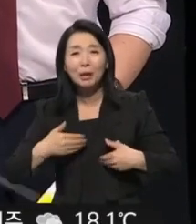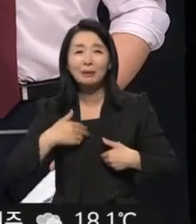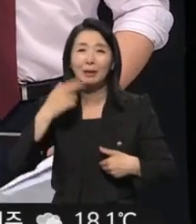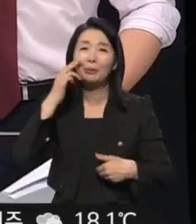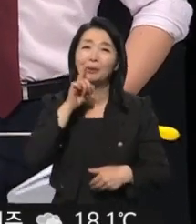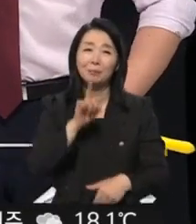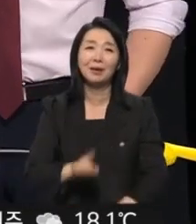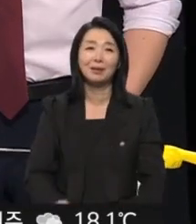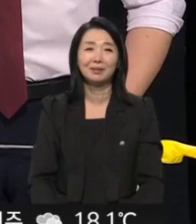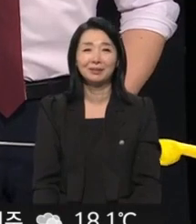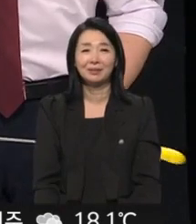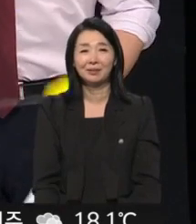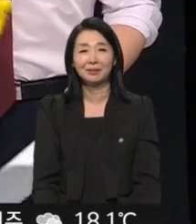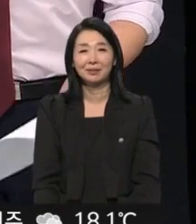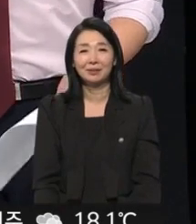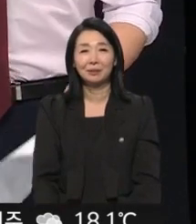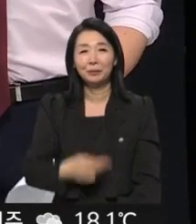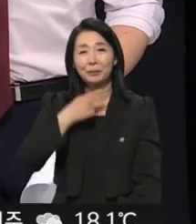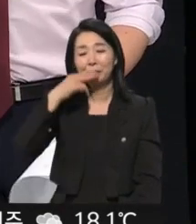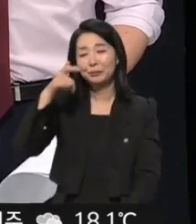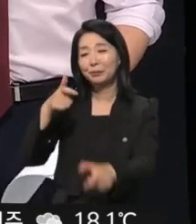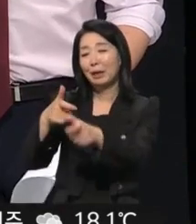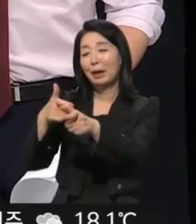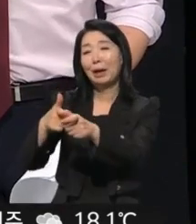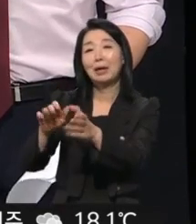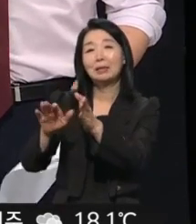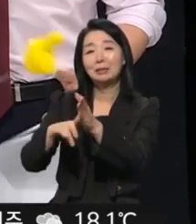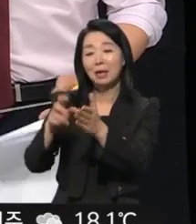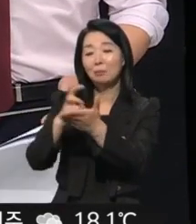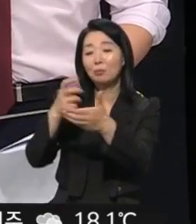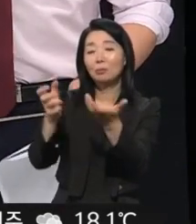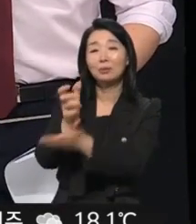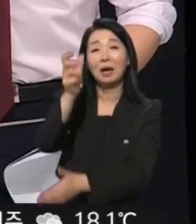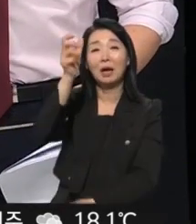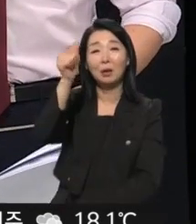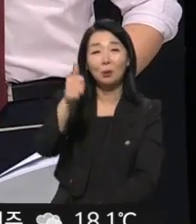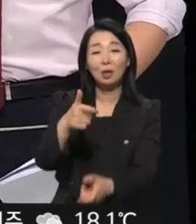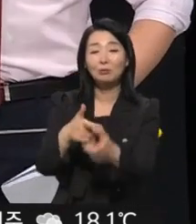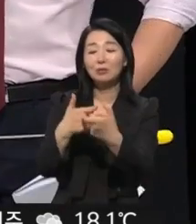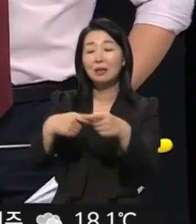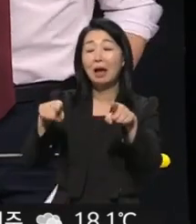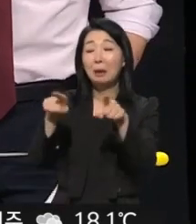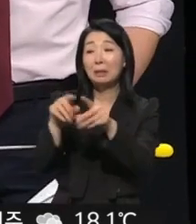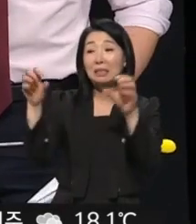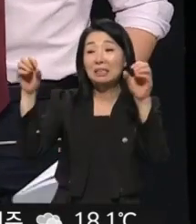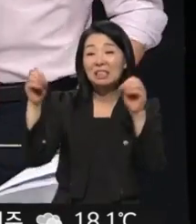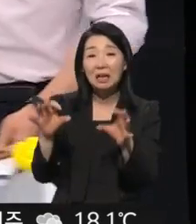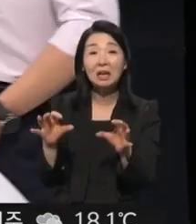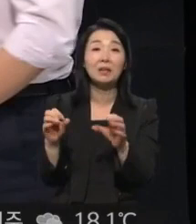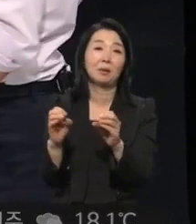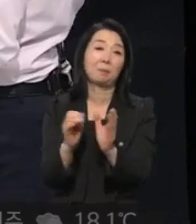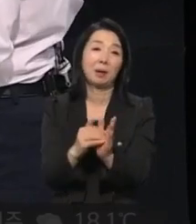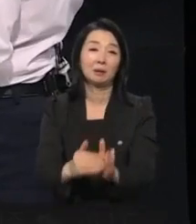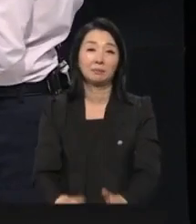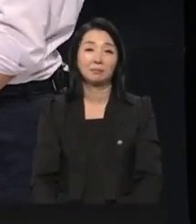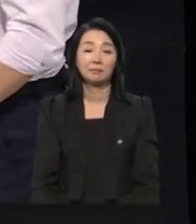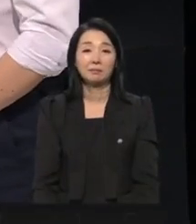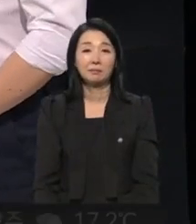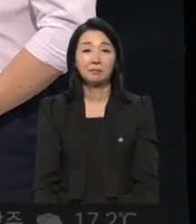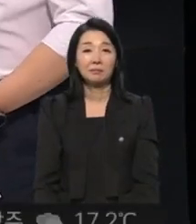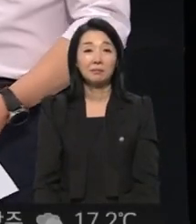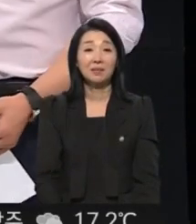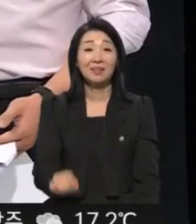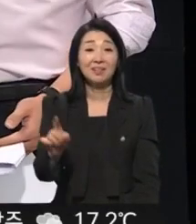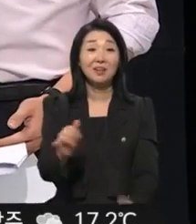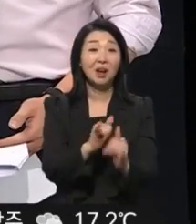농담을 던졌다고 합니다. 이 술 한잔 나누면서 한동훈 장관의 술자리 얘기도 잠깐 나왔는데요. 네, 그런